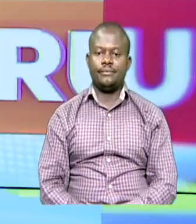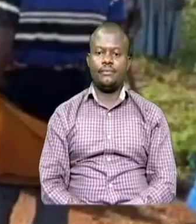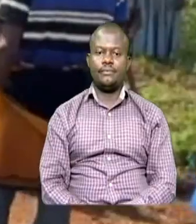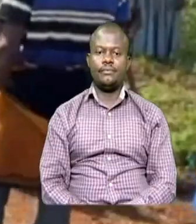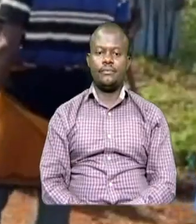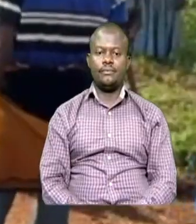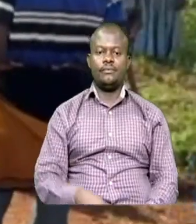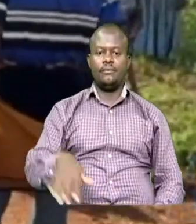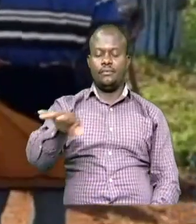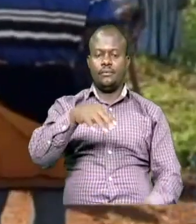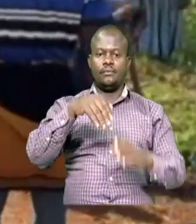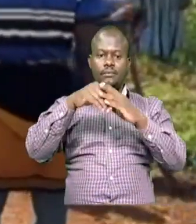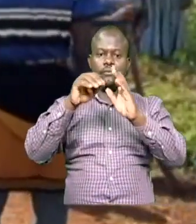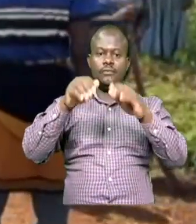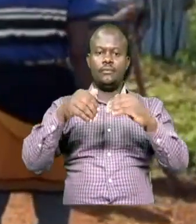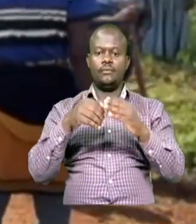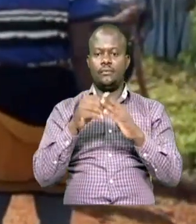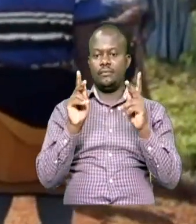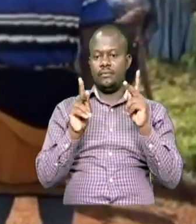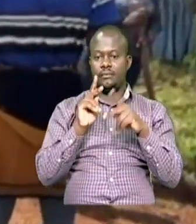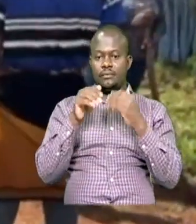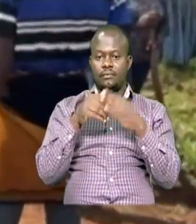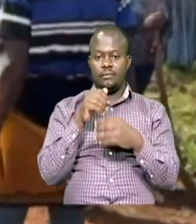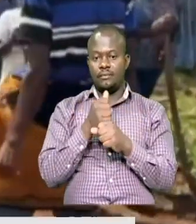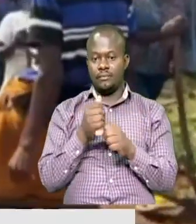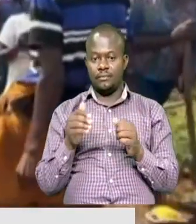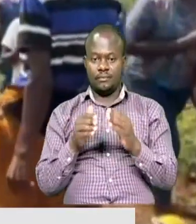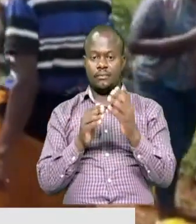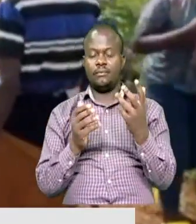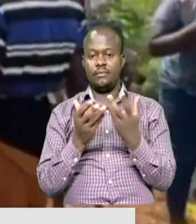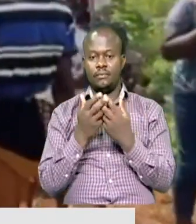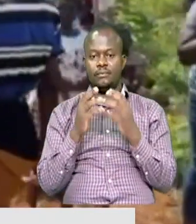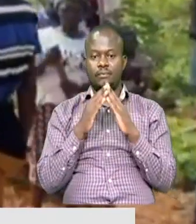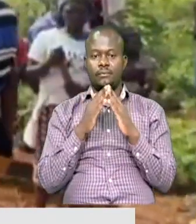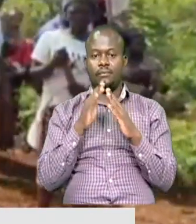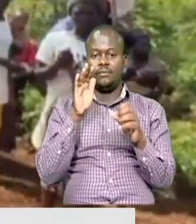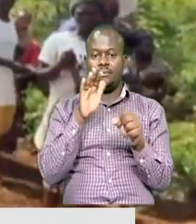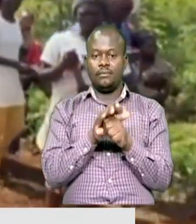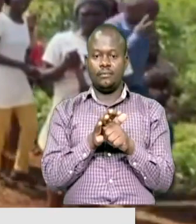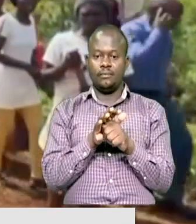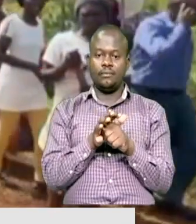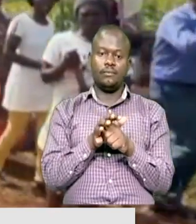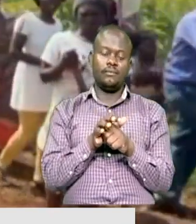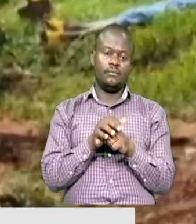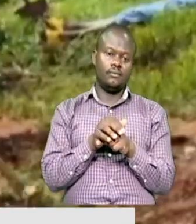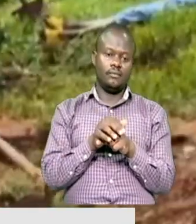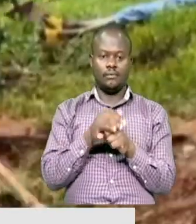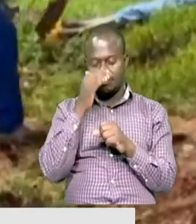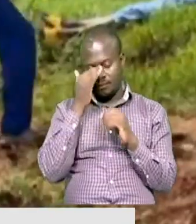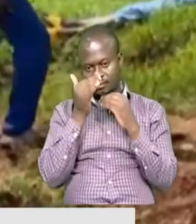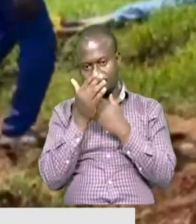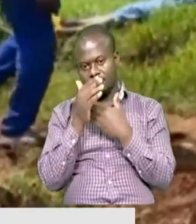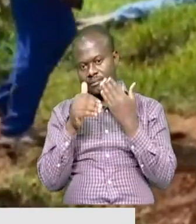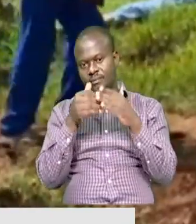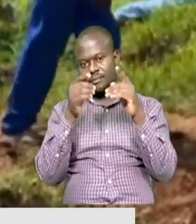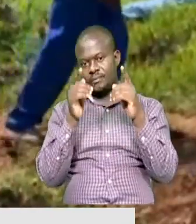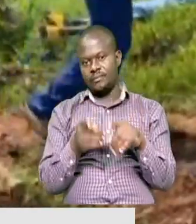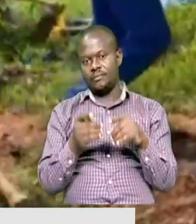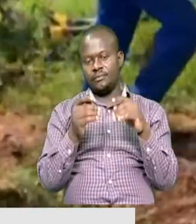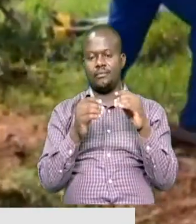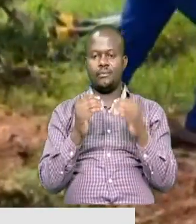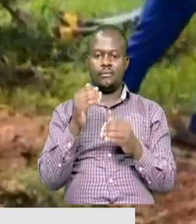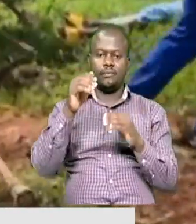kubera umuganda aho abaturage bari gukora umuhanda uhuza imidugudu myinshi bazindukiye rero mu muganda tubasanze bari